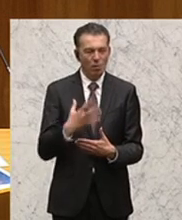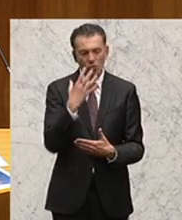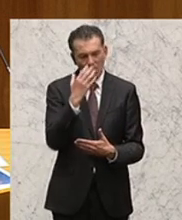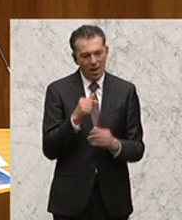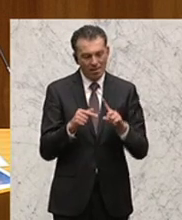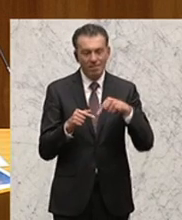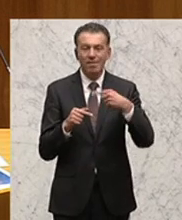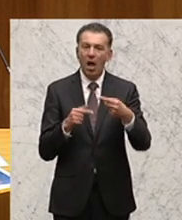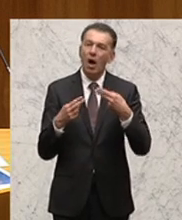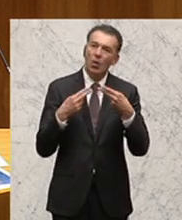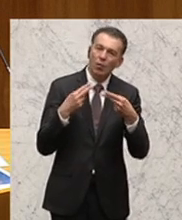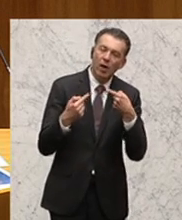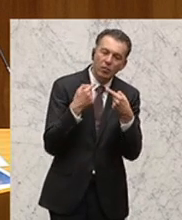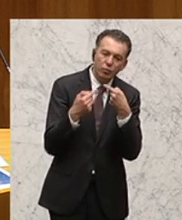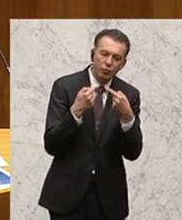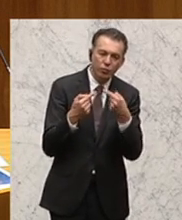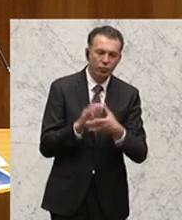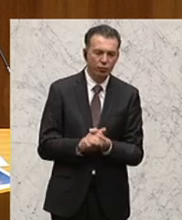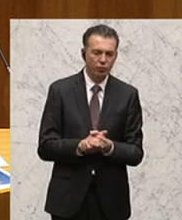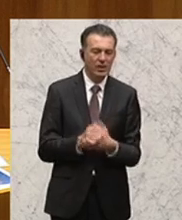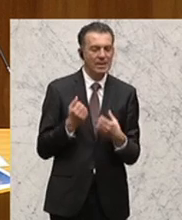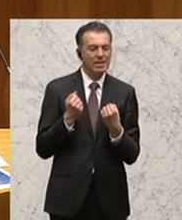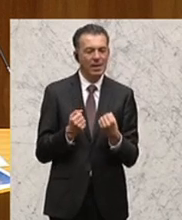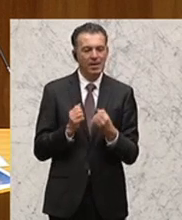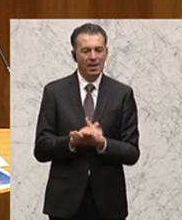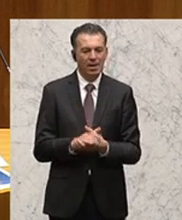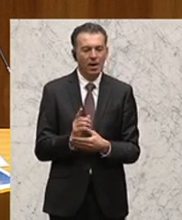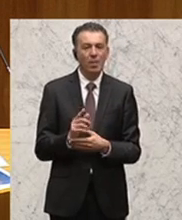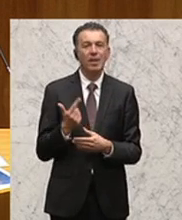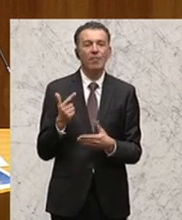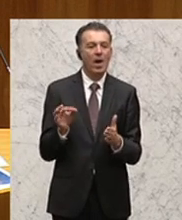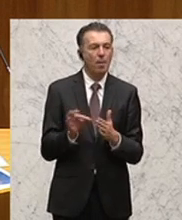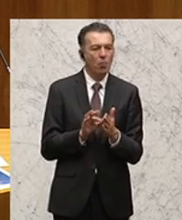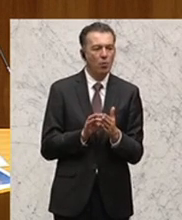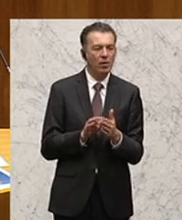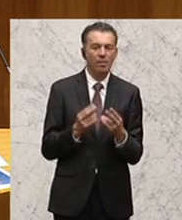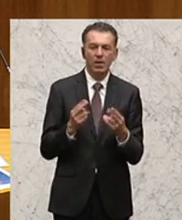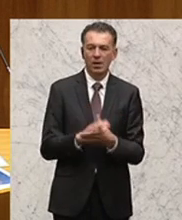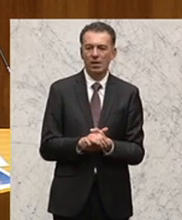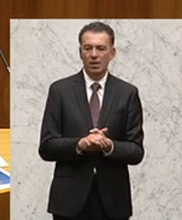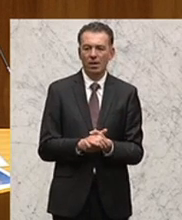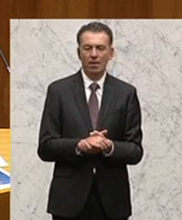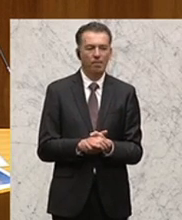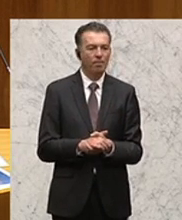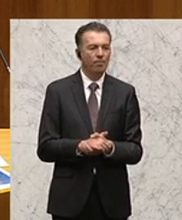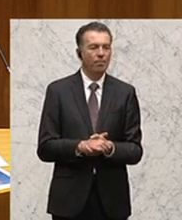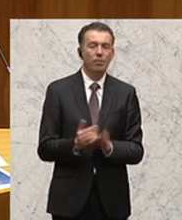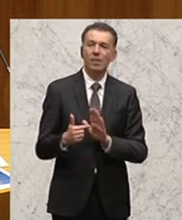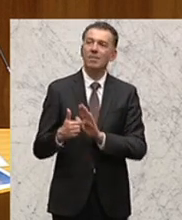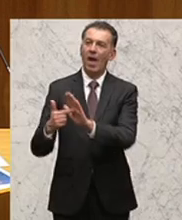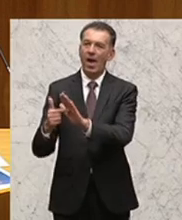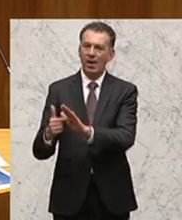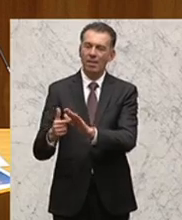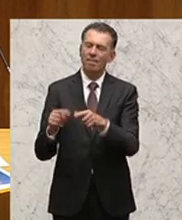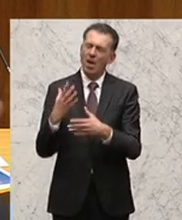ernsthaft nach der Klimakonferenz unterhalten müssen. Das werden wir ganz sicher tun. Aber zwei Punkte sind jetzt noch entscheidend. Nämlich, dass wir ein Signal aussenden, dass